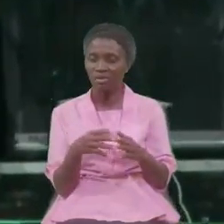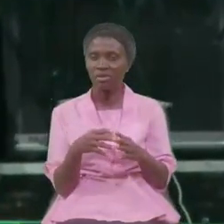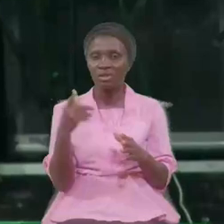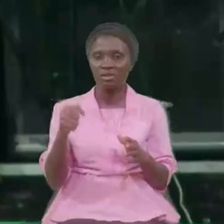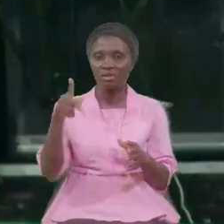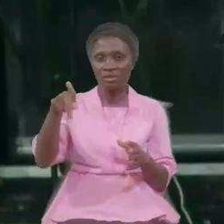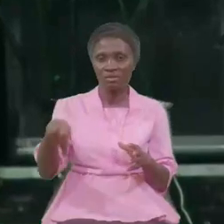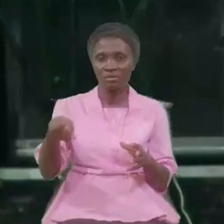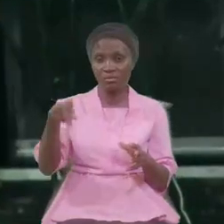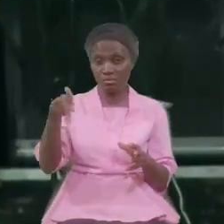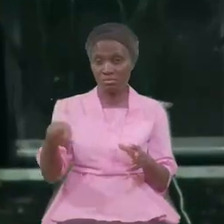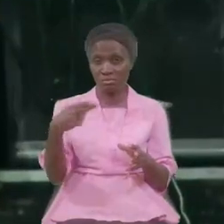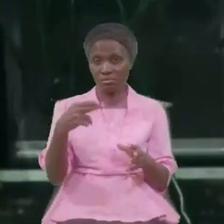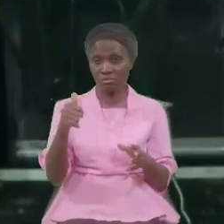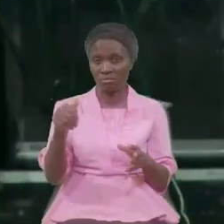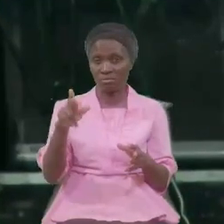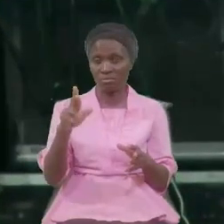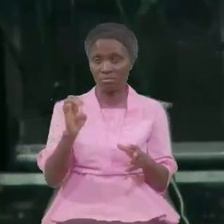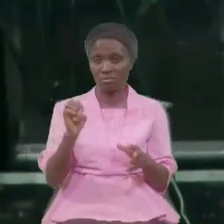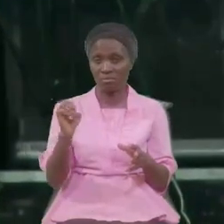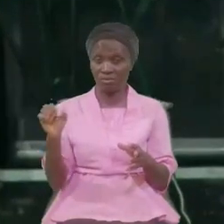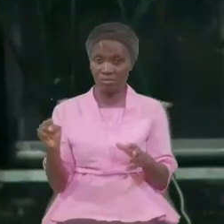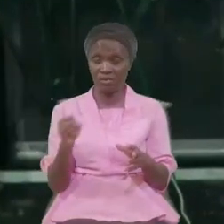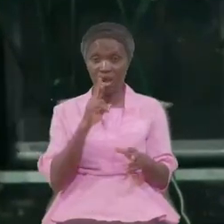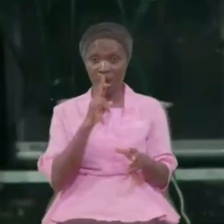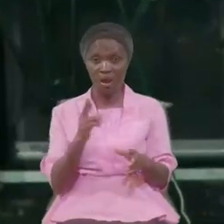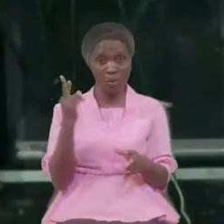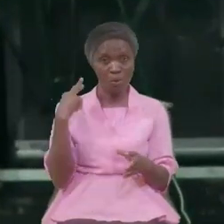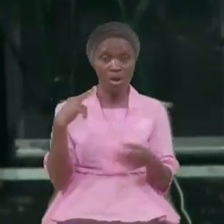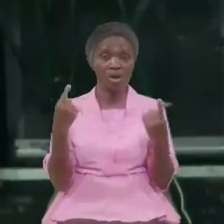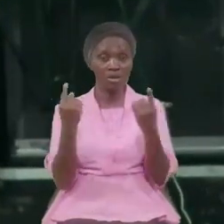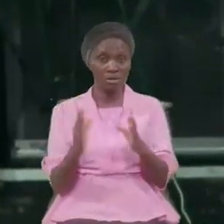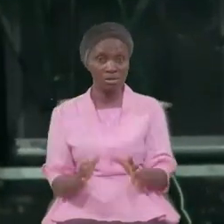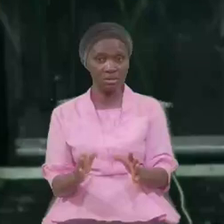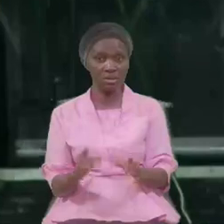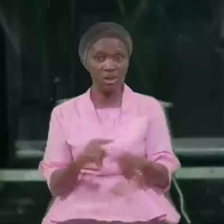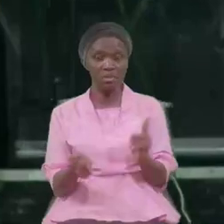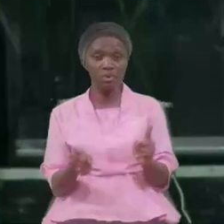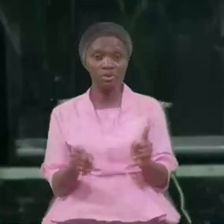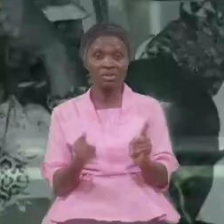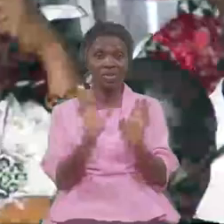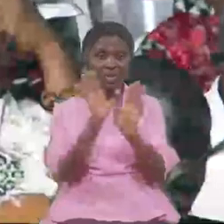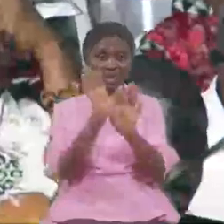des pécheurs pharisiens. Les pharisiens sont des pécheurs.